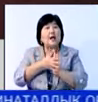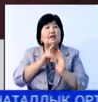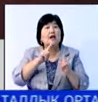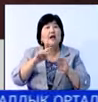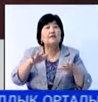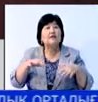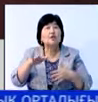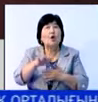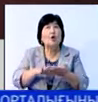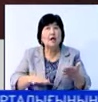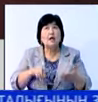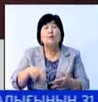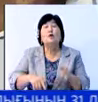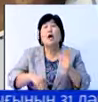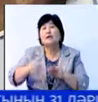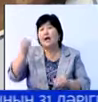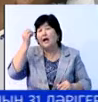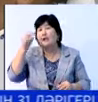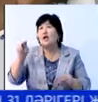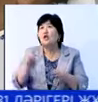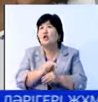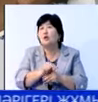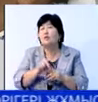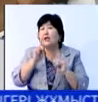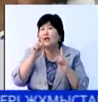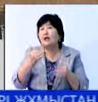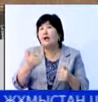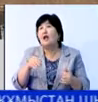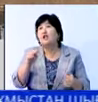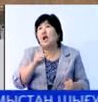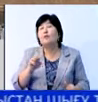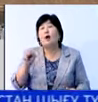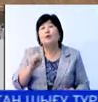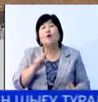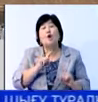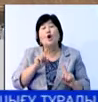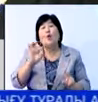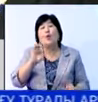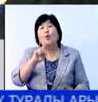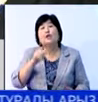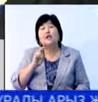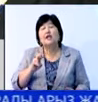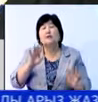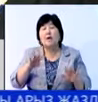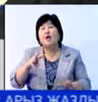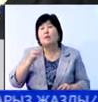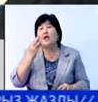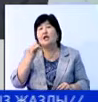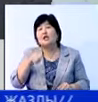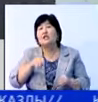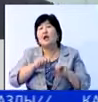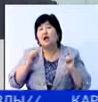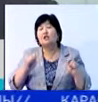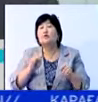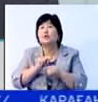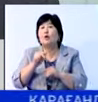ұласты. Ел арасында асқан дарындылығымен, емшілігімен танылған Жақып Әбілайыс өзген шаһарында мешіт ашып, халықты діни сауаттандырған.